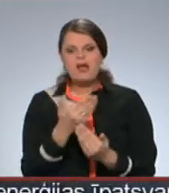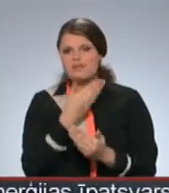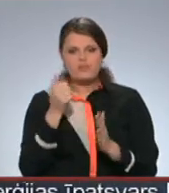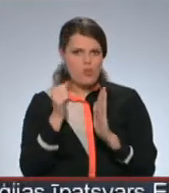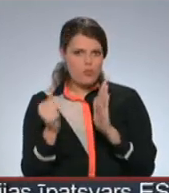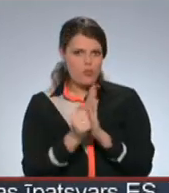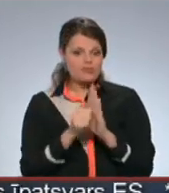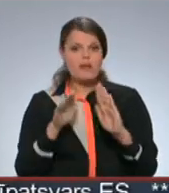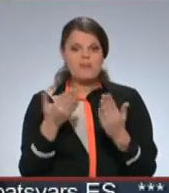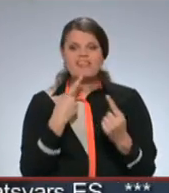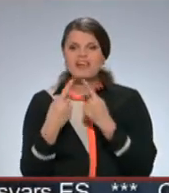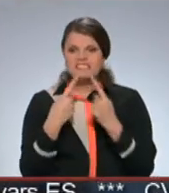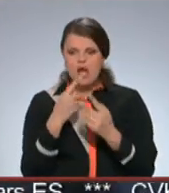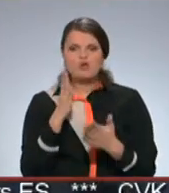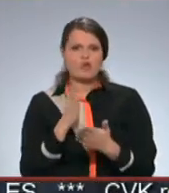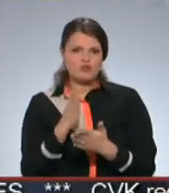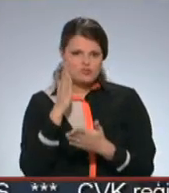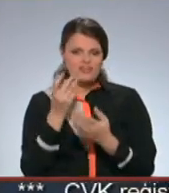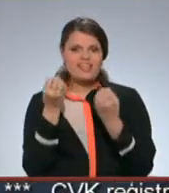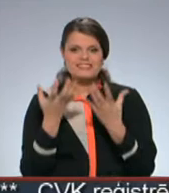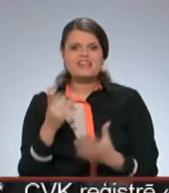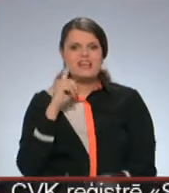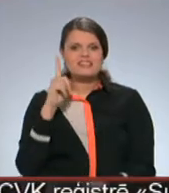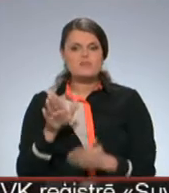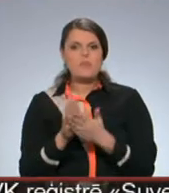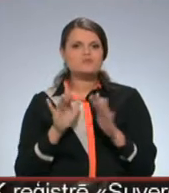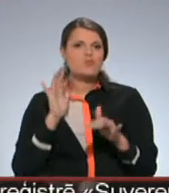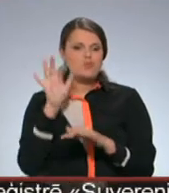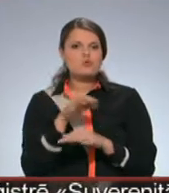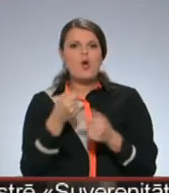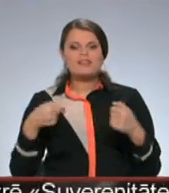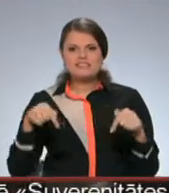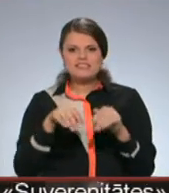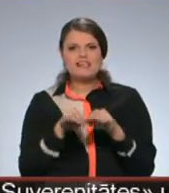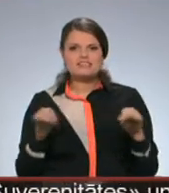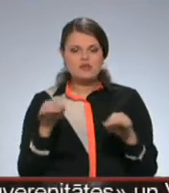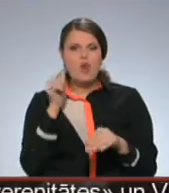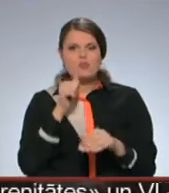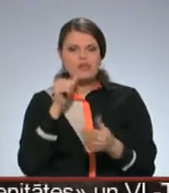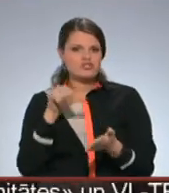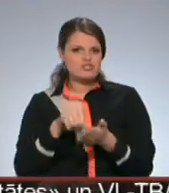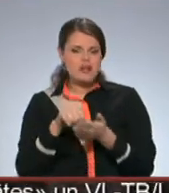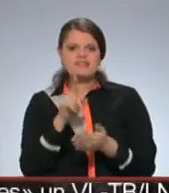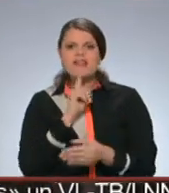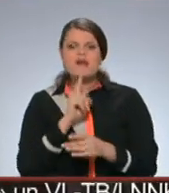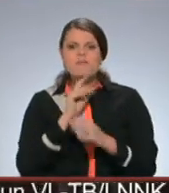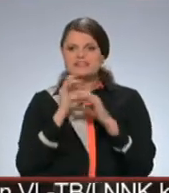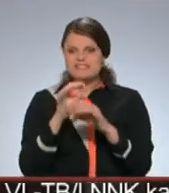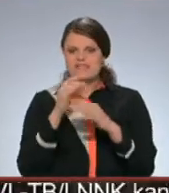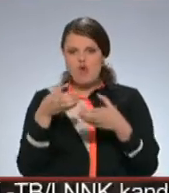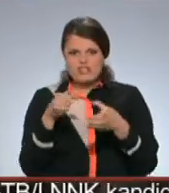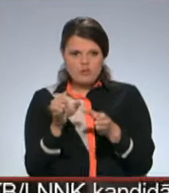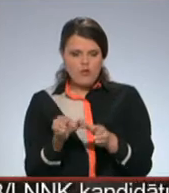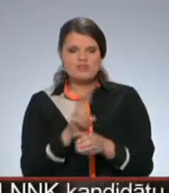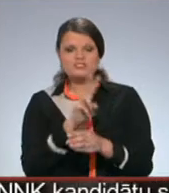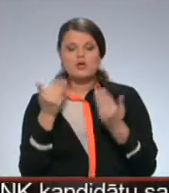publiskoti. Taču sarunas notiek. Skaidri zināms, ka uz topošās koncertzāles skatuves bieži spēlēs Liepājas simfoniskais orķestris,